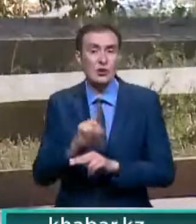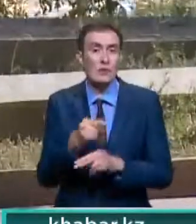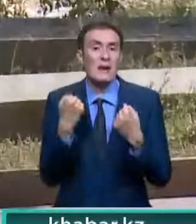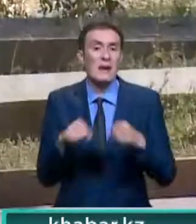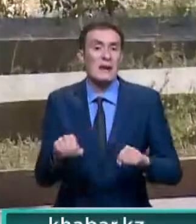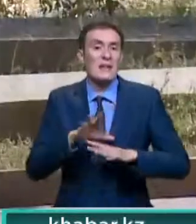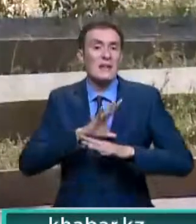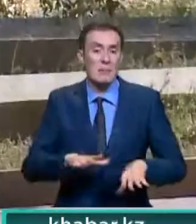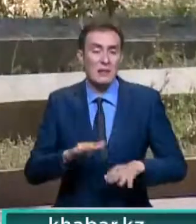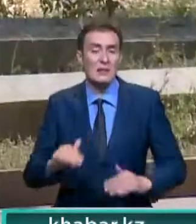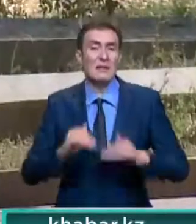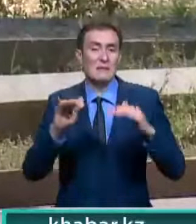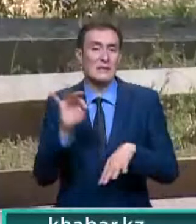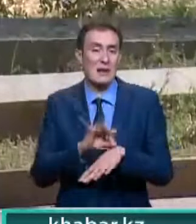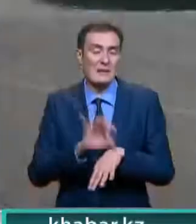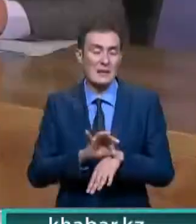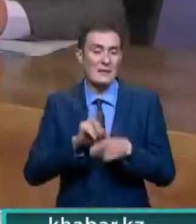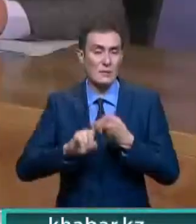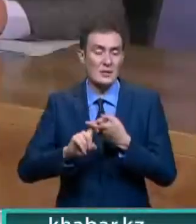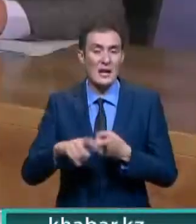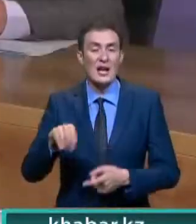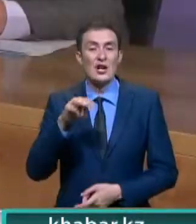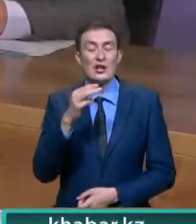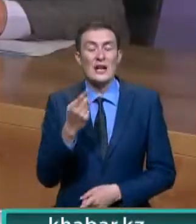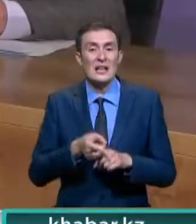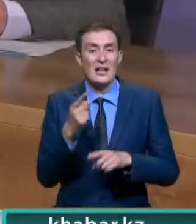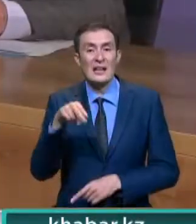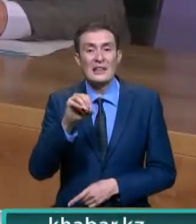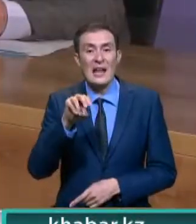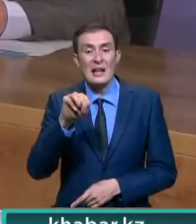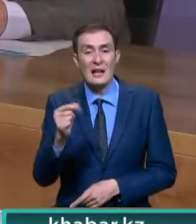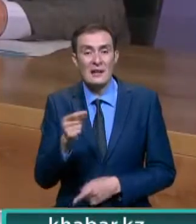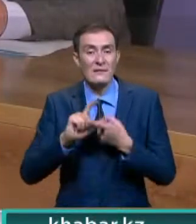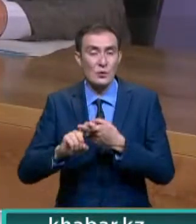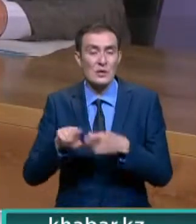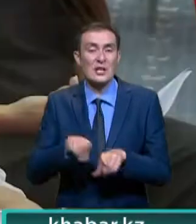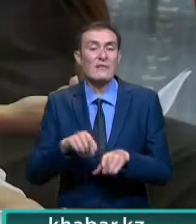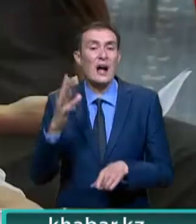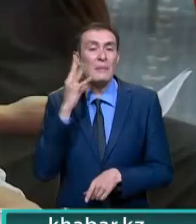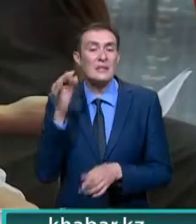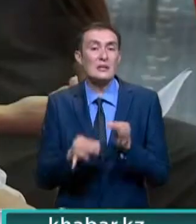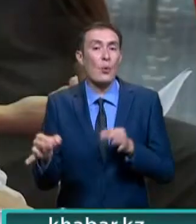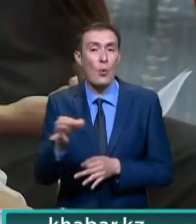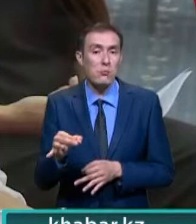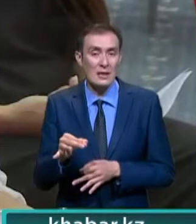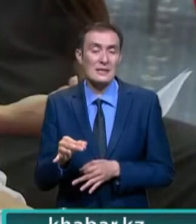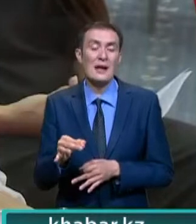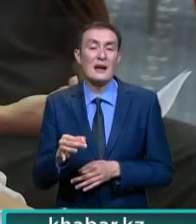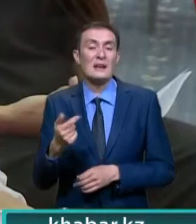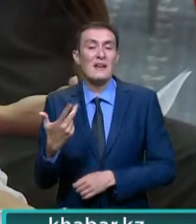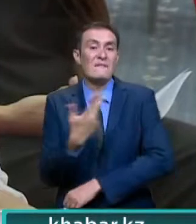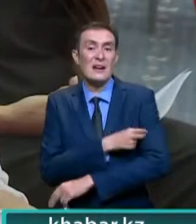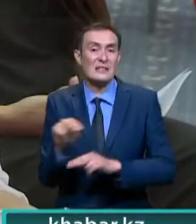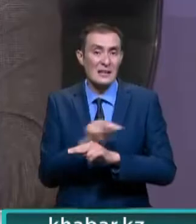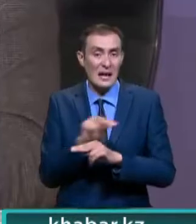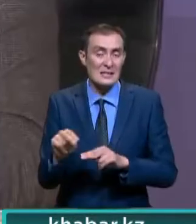избежать резкого роста заражений. Дельта-штамм поразил и двоих жителей Алматинской области в Талгарском и Каратальском районах, где